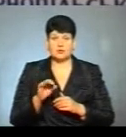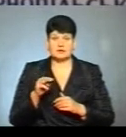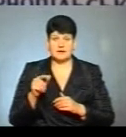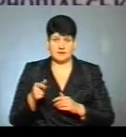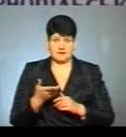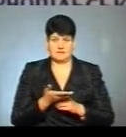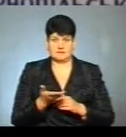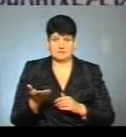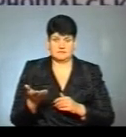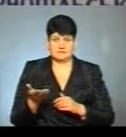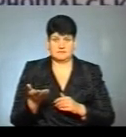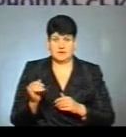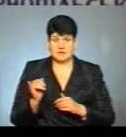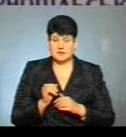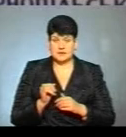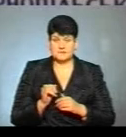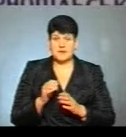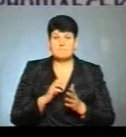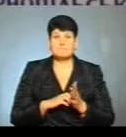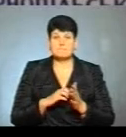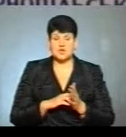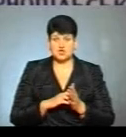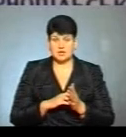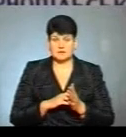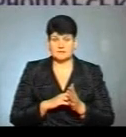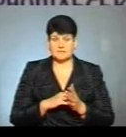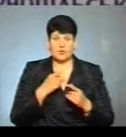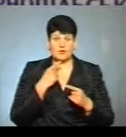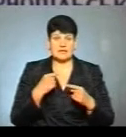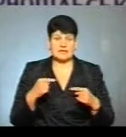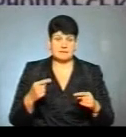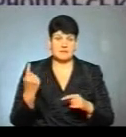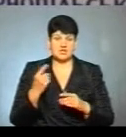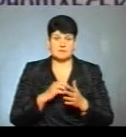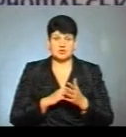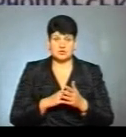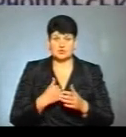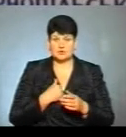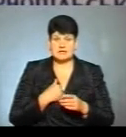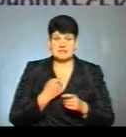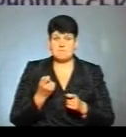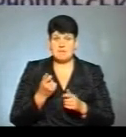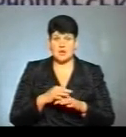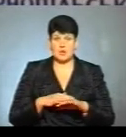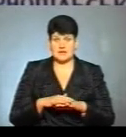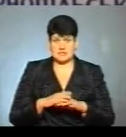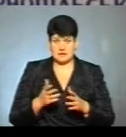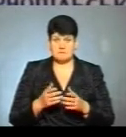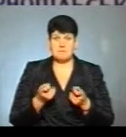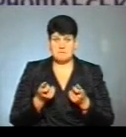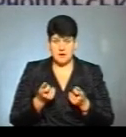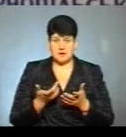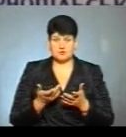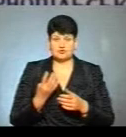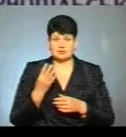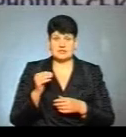того плану. І ну, причини, кажуть, різні. Перша причина, що у нас дуже мало населення. Мало, відносно